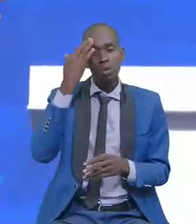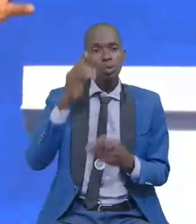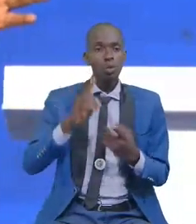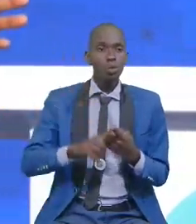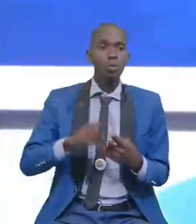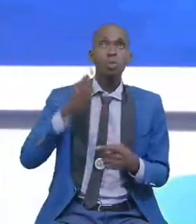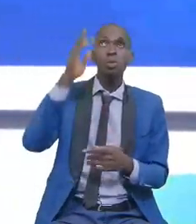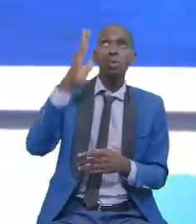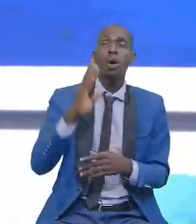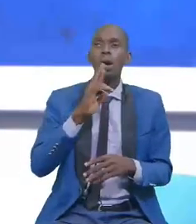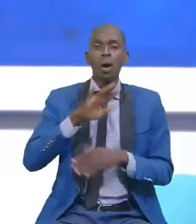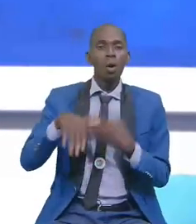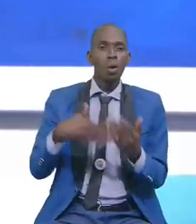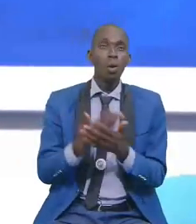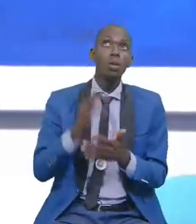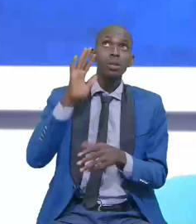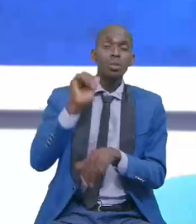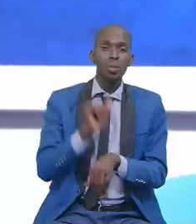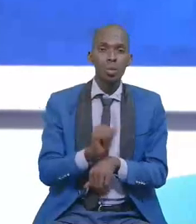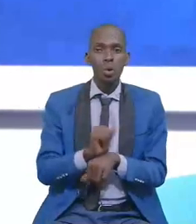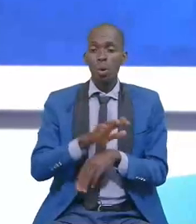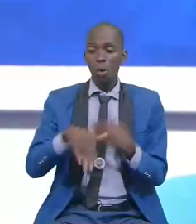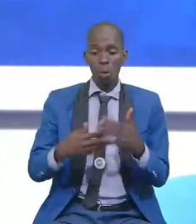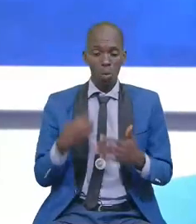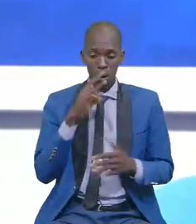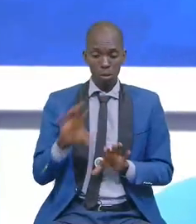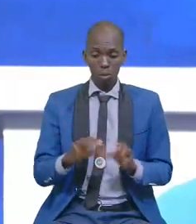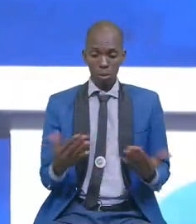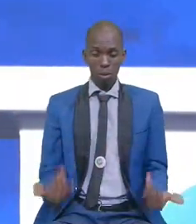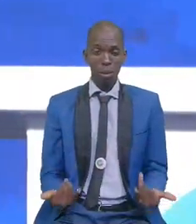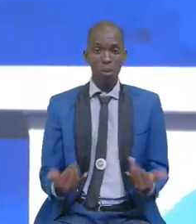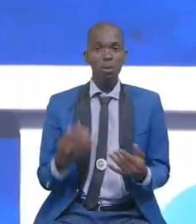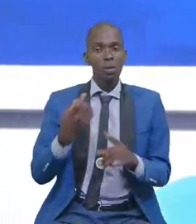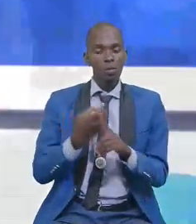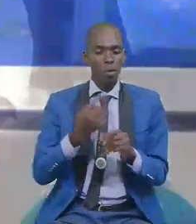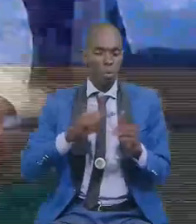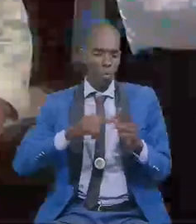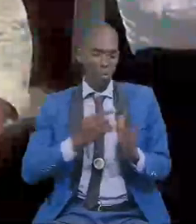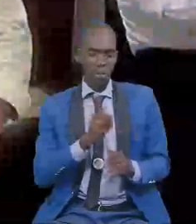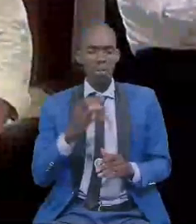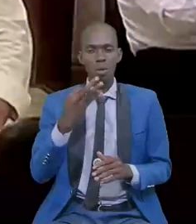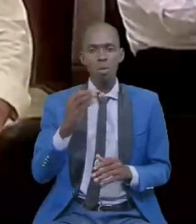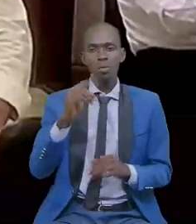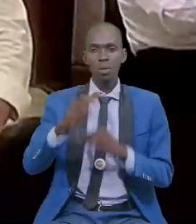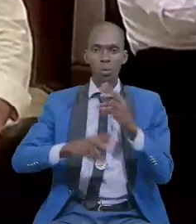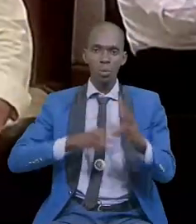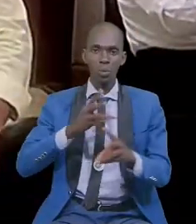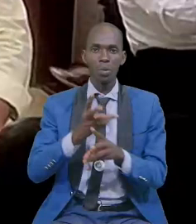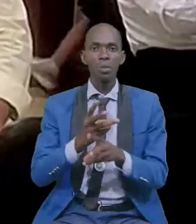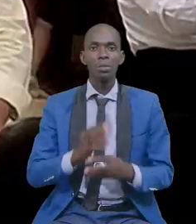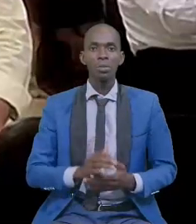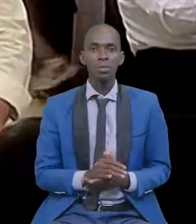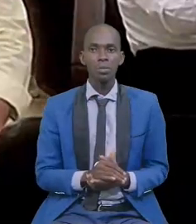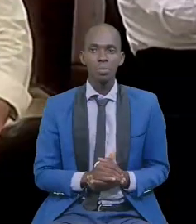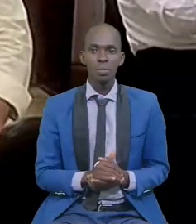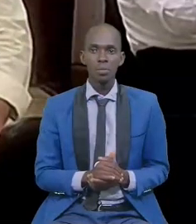là en train de parler de son choix pour les gens Et donc, ces choses dont nous parlons, elles